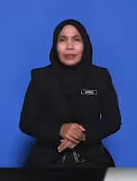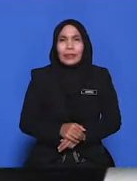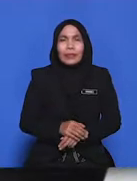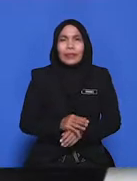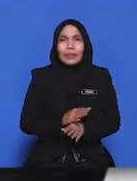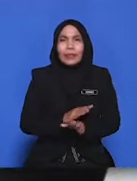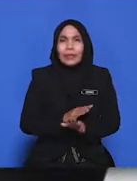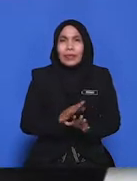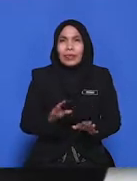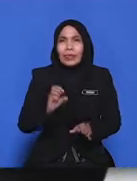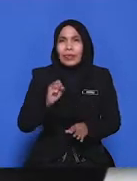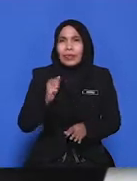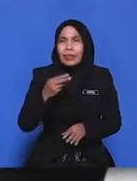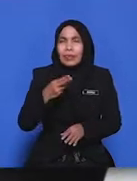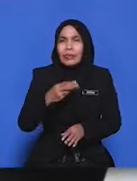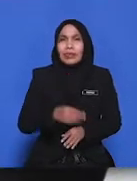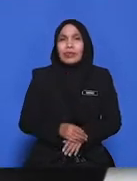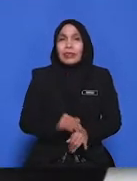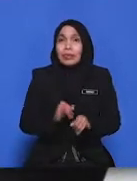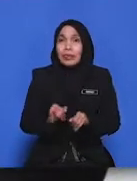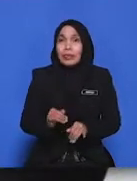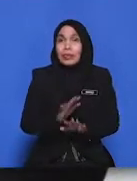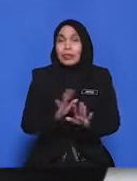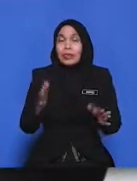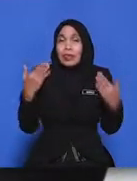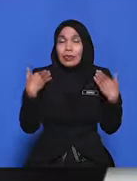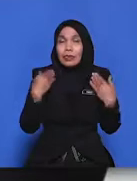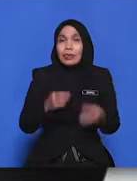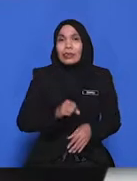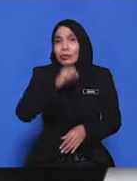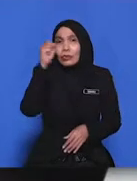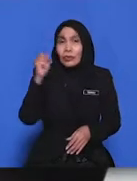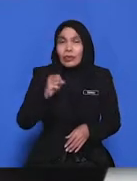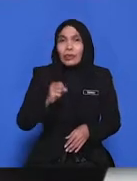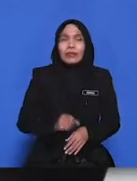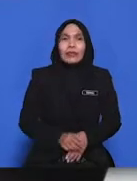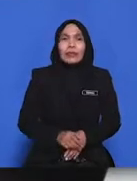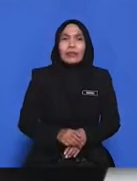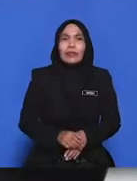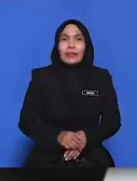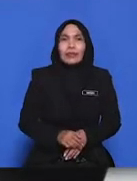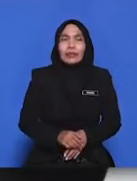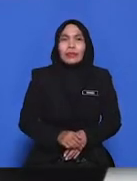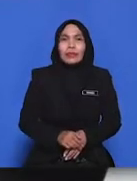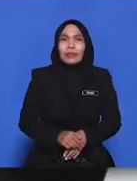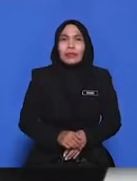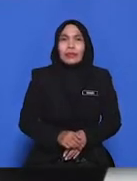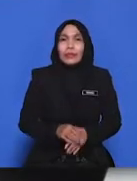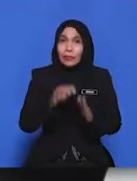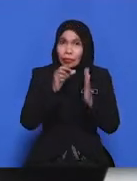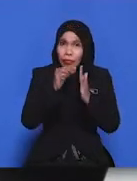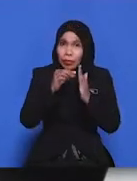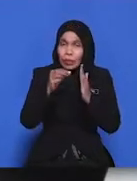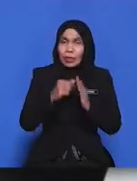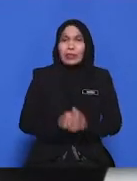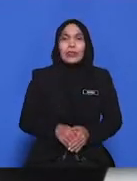kita pergi kepada subtopik seterusnya. Dengarkan soalan Ustazah dengan teliti dan pilih jawapan yang